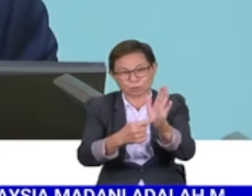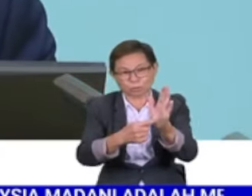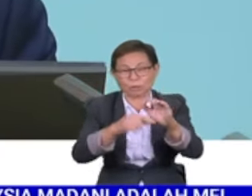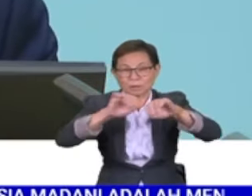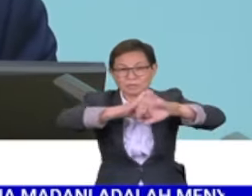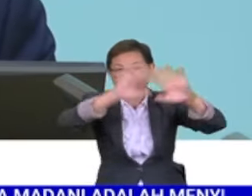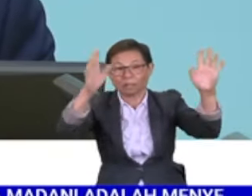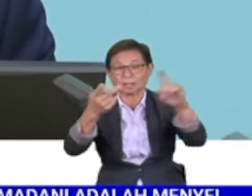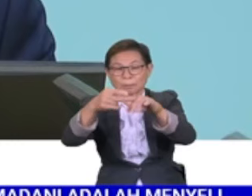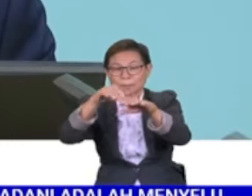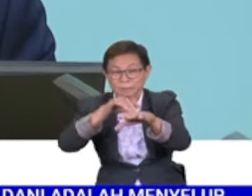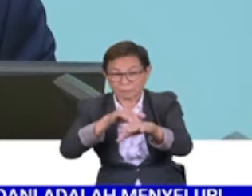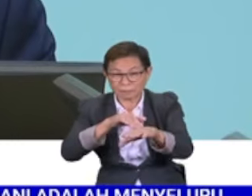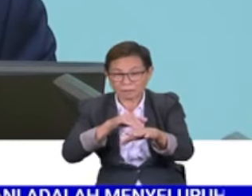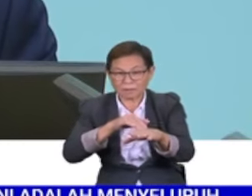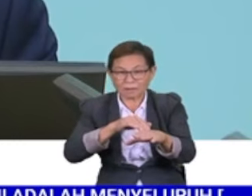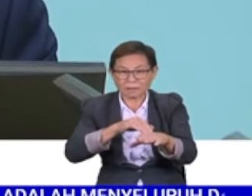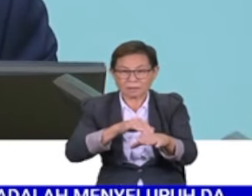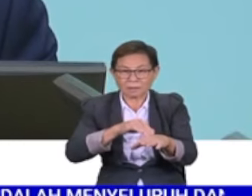jelas kepada